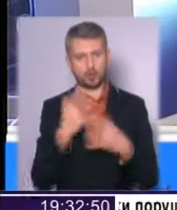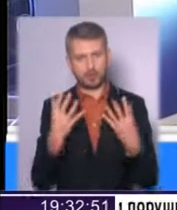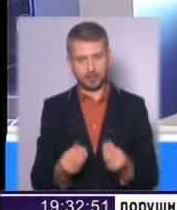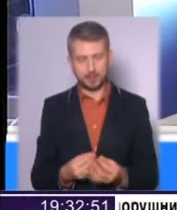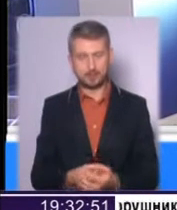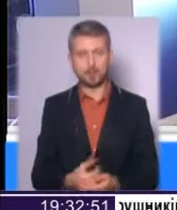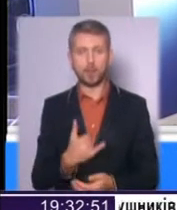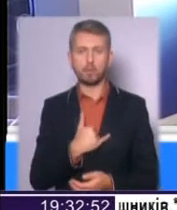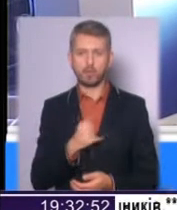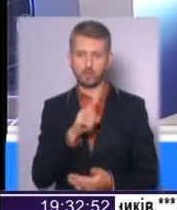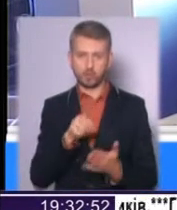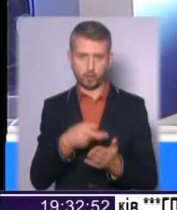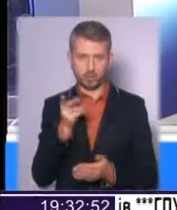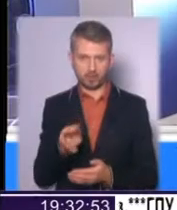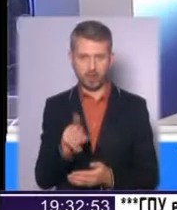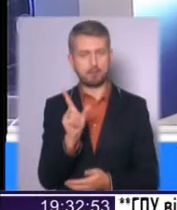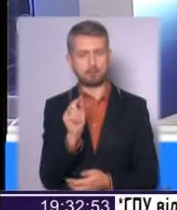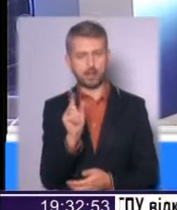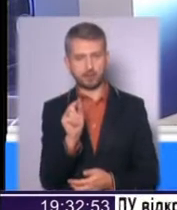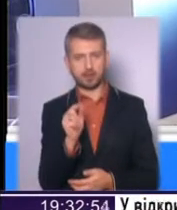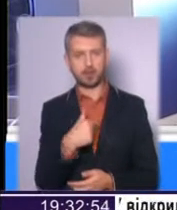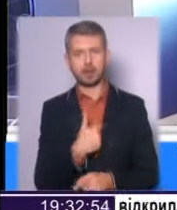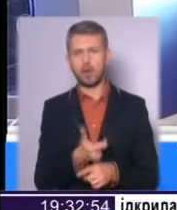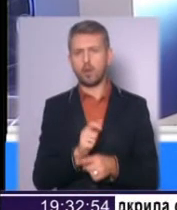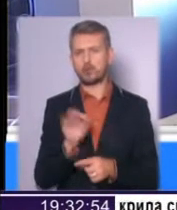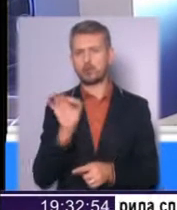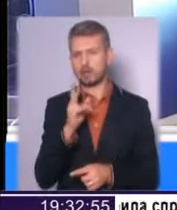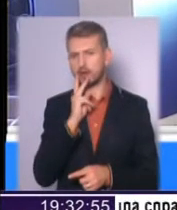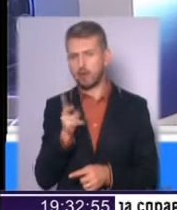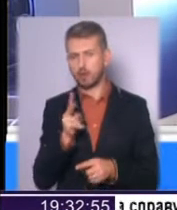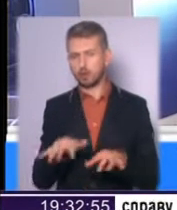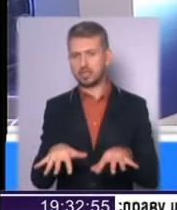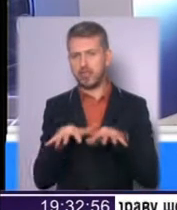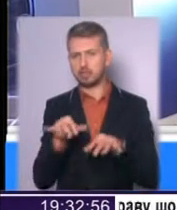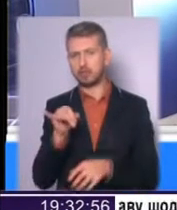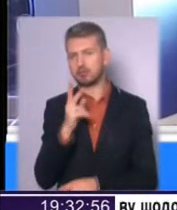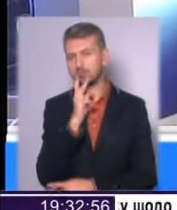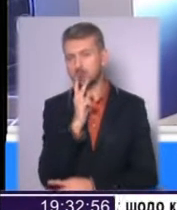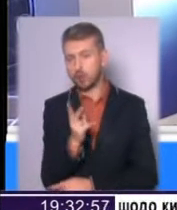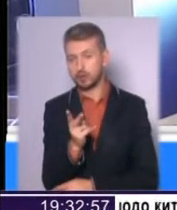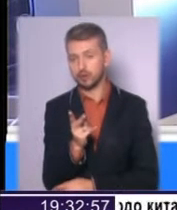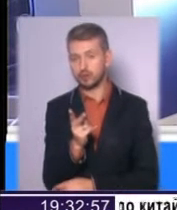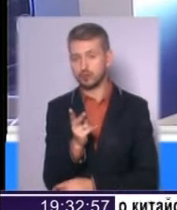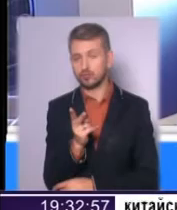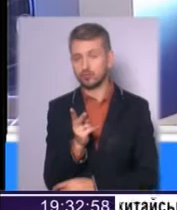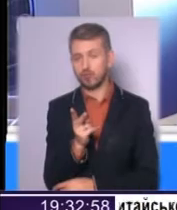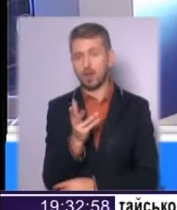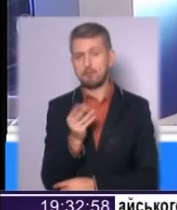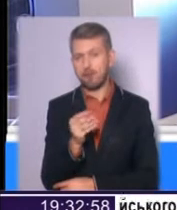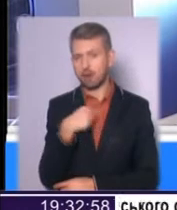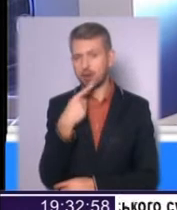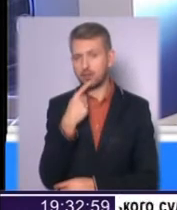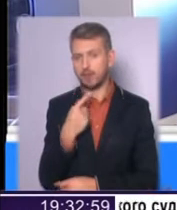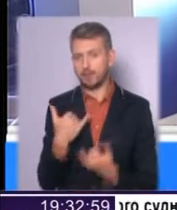що нема за що в бюджеті і пенсіонера пенсії платити, вони придумали їх оподатковувати. Ну, це такі методи